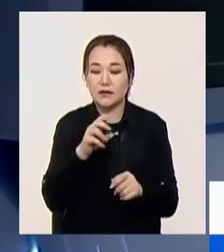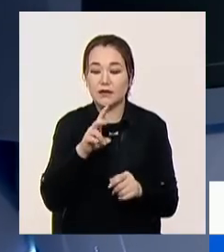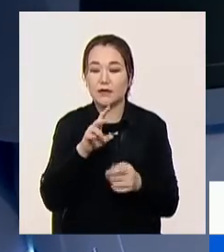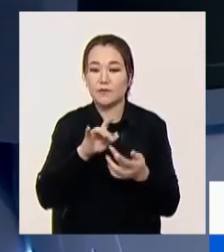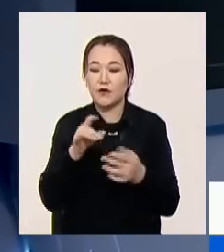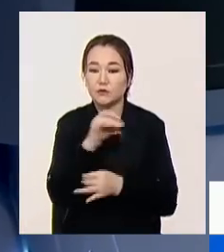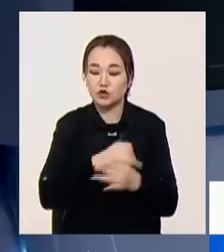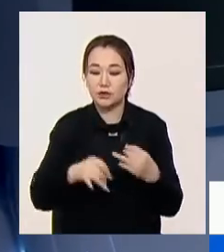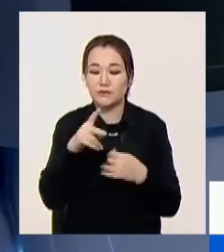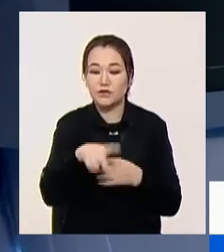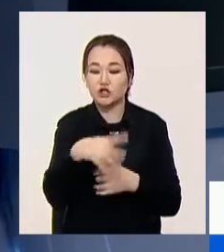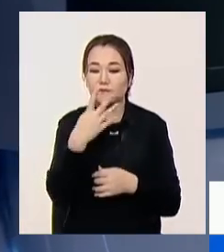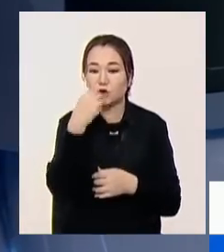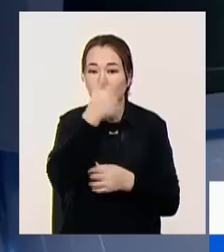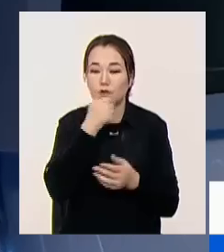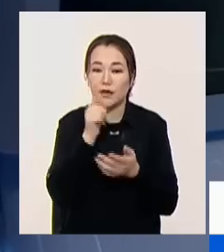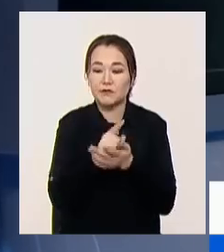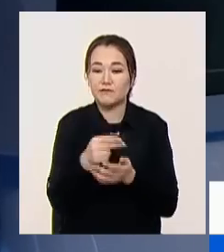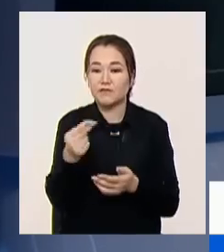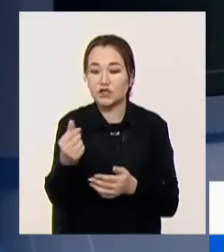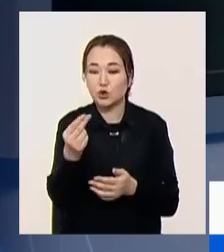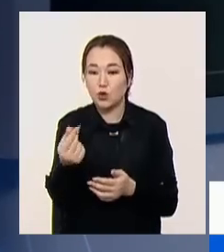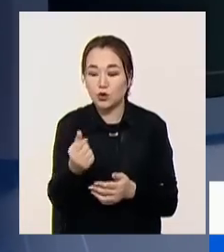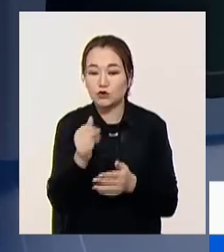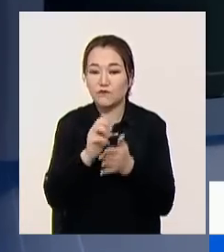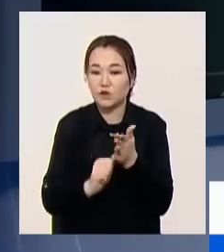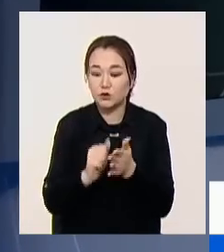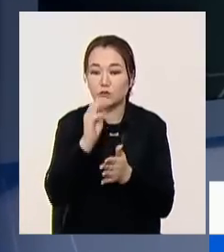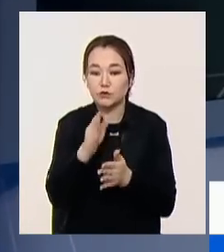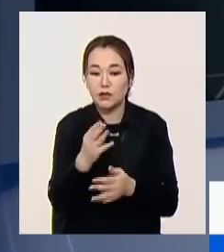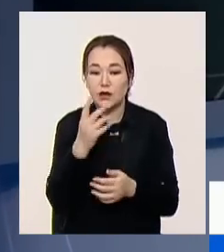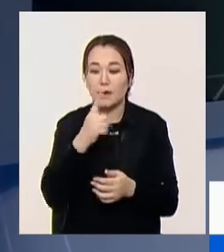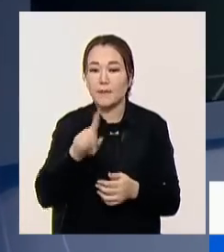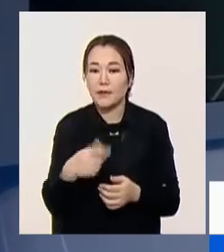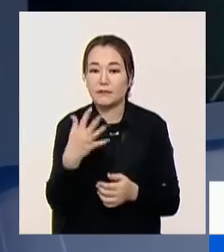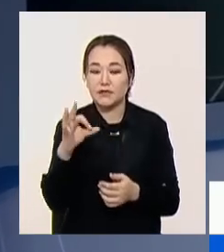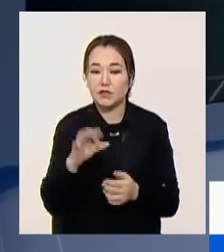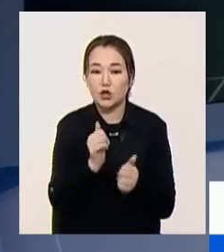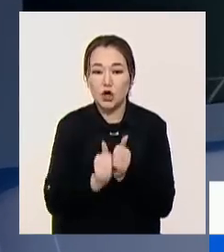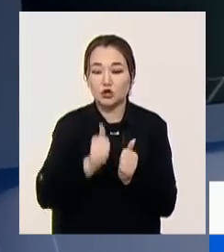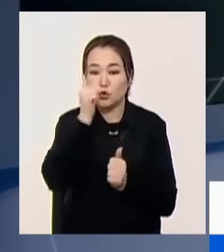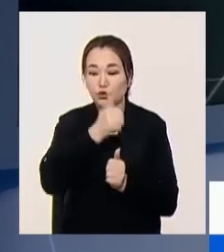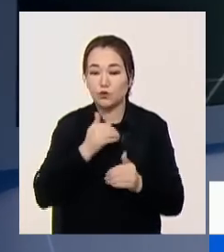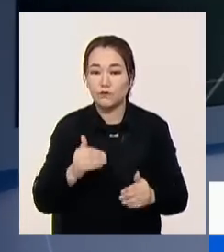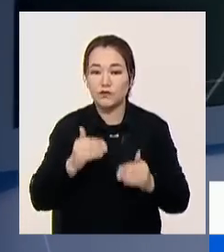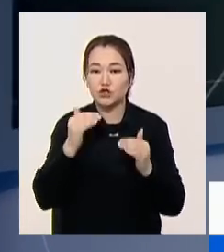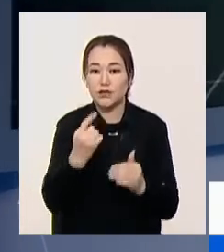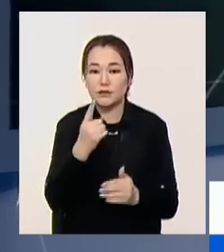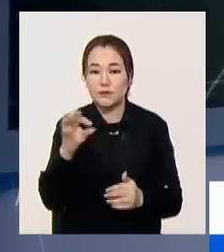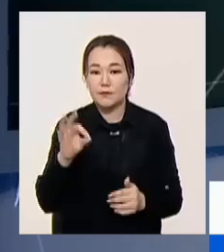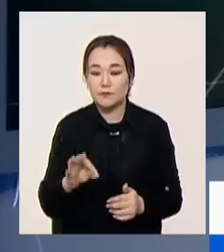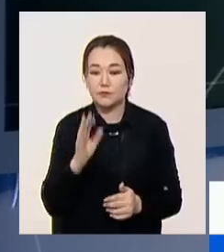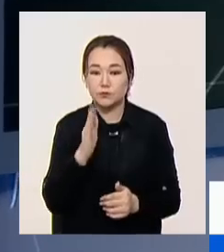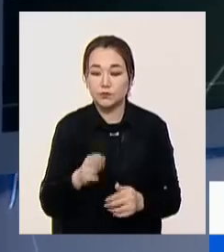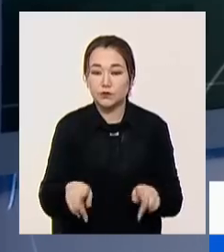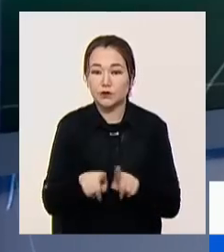С 2024 года обязательный взнос составит 1,5% и каждый год будет увеличиваться на 1%.